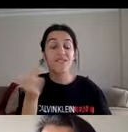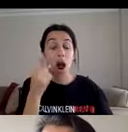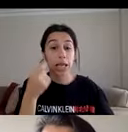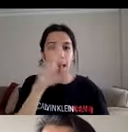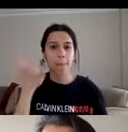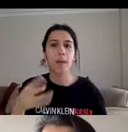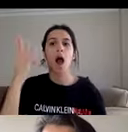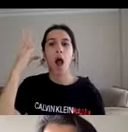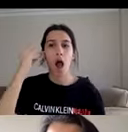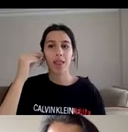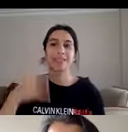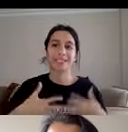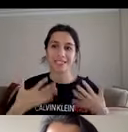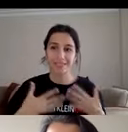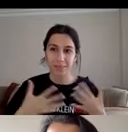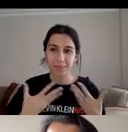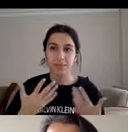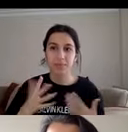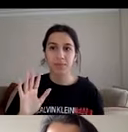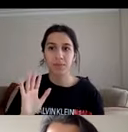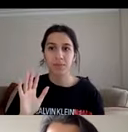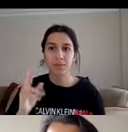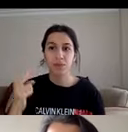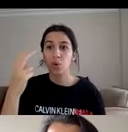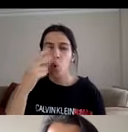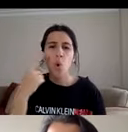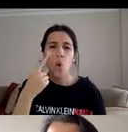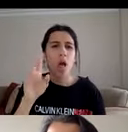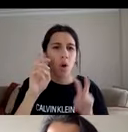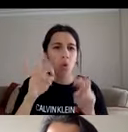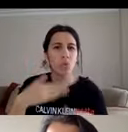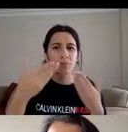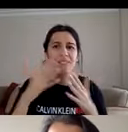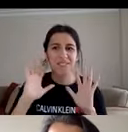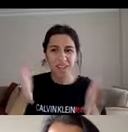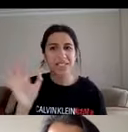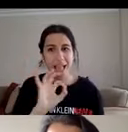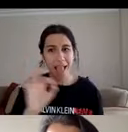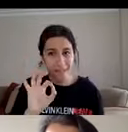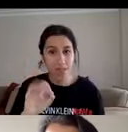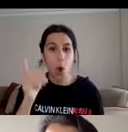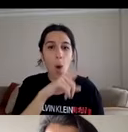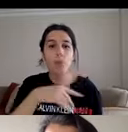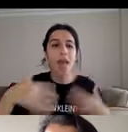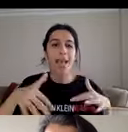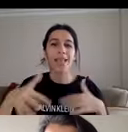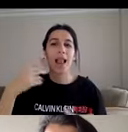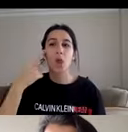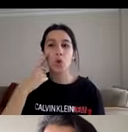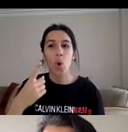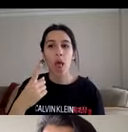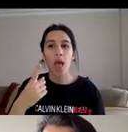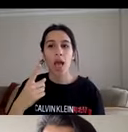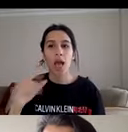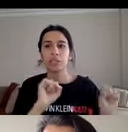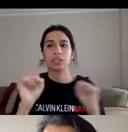da sevindirici. Tabii daha çok farkındaysanız görme engelleri konuşuyoruz. Haklı olarak diğer engel toplulukları biraz buna itiraz